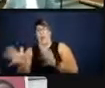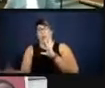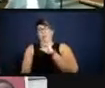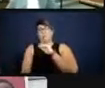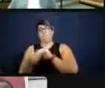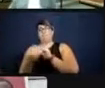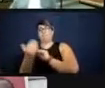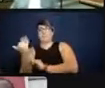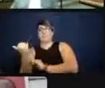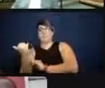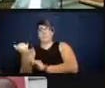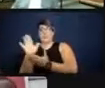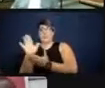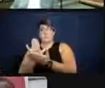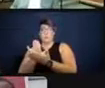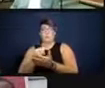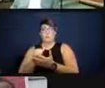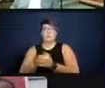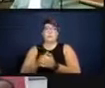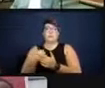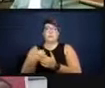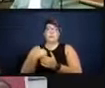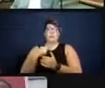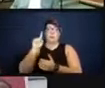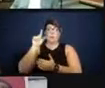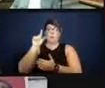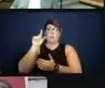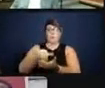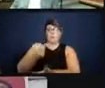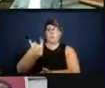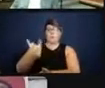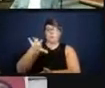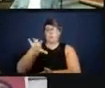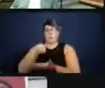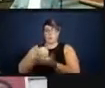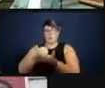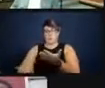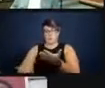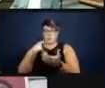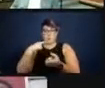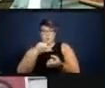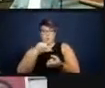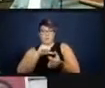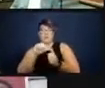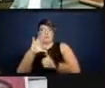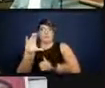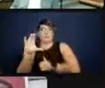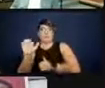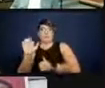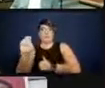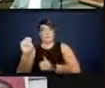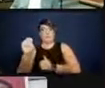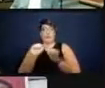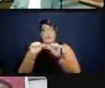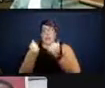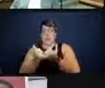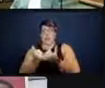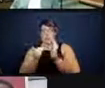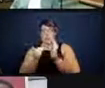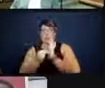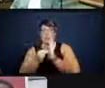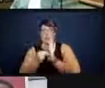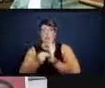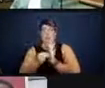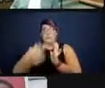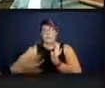kufikia sasa tumepata shule 15. Na kufikia sasa tumeweza kufanya kazi pamoja